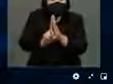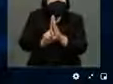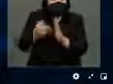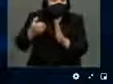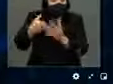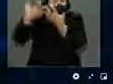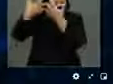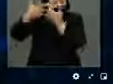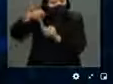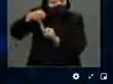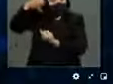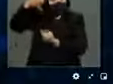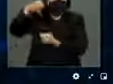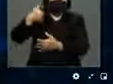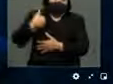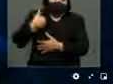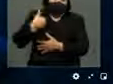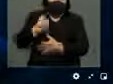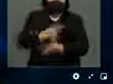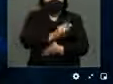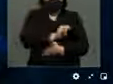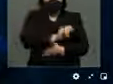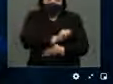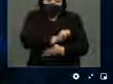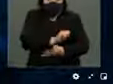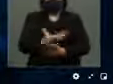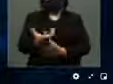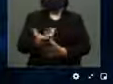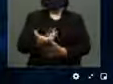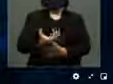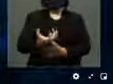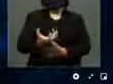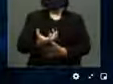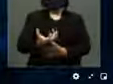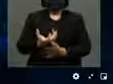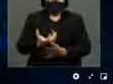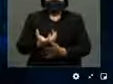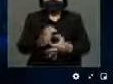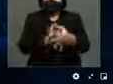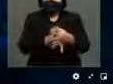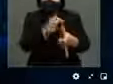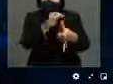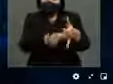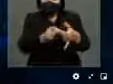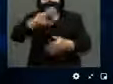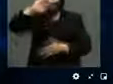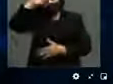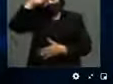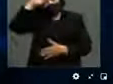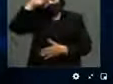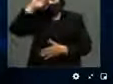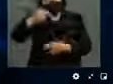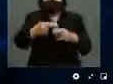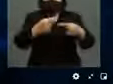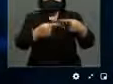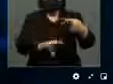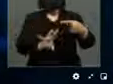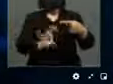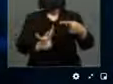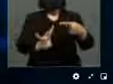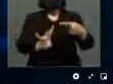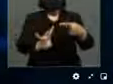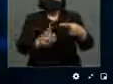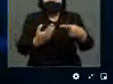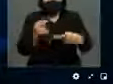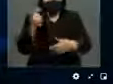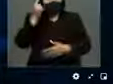องไตหัวใจอ้วนนะครับก็เป็นภาวะเสี่ยงปัจจัยเสี่ยงโรคประจำตัวที่เสี่ยงที่เราคุ้น